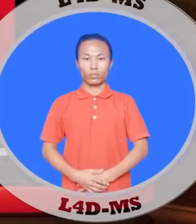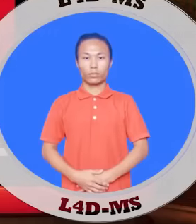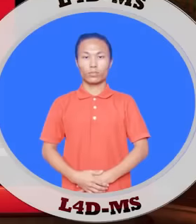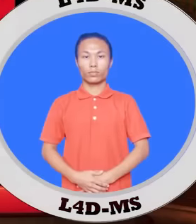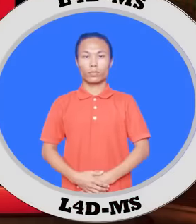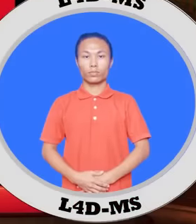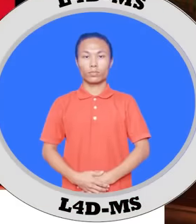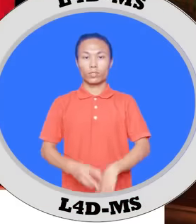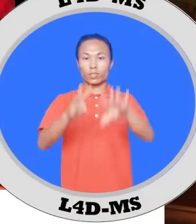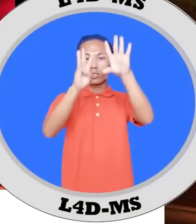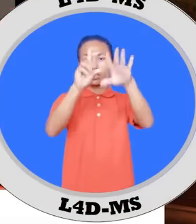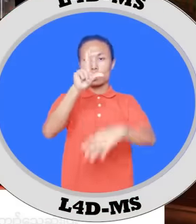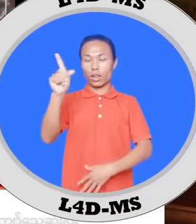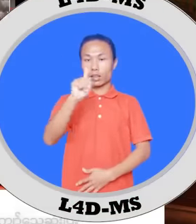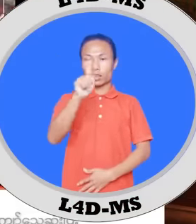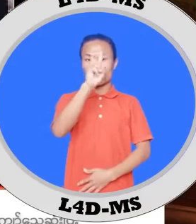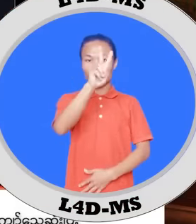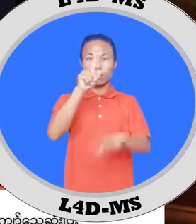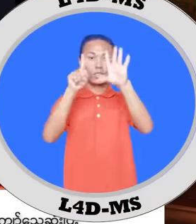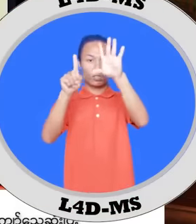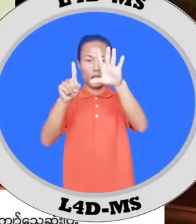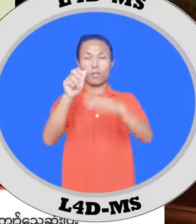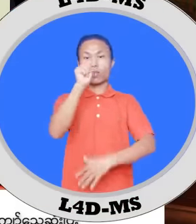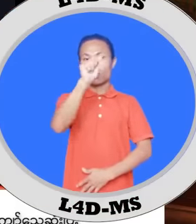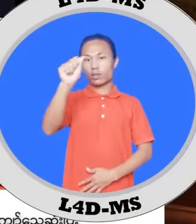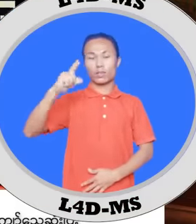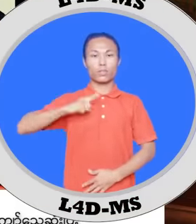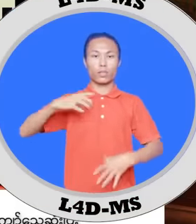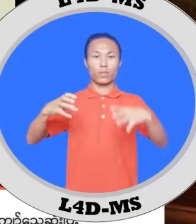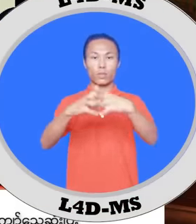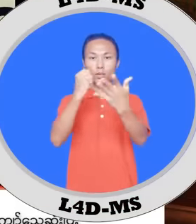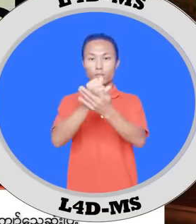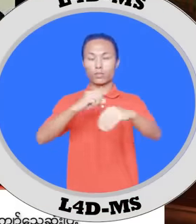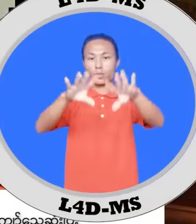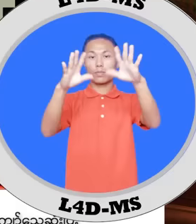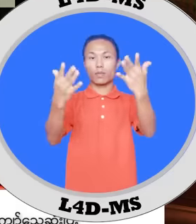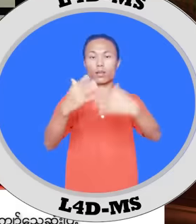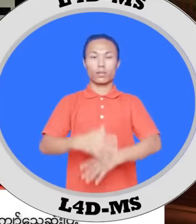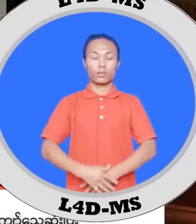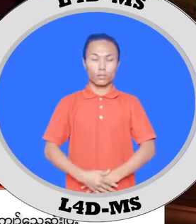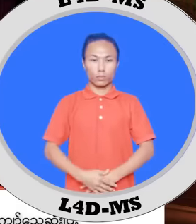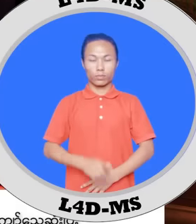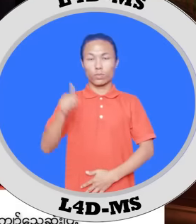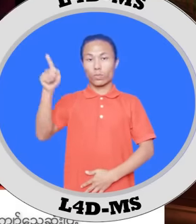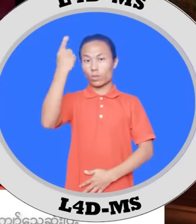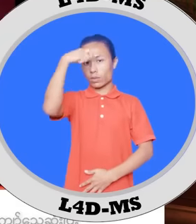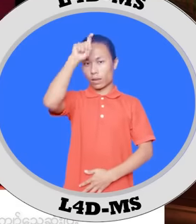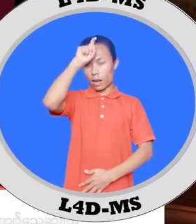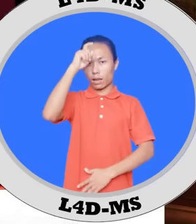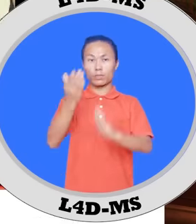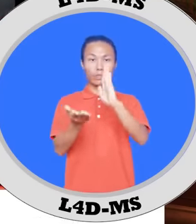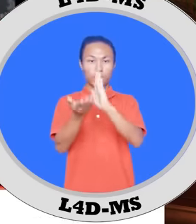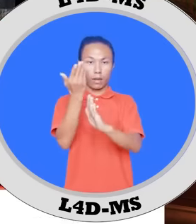ဆက်လက်တင်ဆက်ပေးမယ့်တင်ကတော့မောင်တော်မြို့တိန်တိုက်ပွဲမှာအကြမ်းဖက်စစ်တပ်နဲ့အပေါင်းပါတွေတရာကျော်တိုက်ဆုံပြီးစစ်သုံးပတ်နဲ့လက်နက်ခဲယံအ